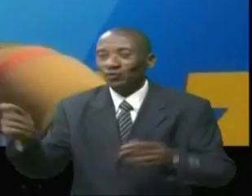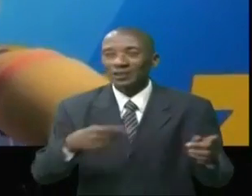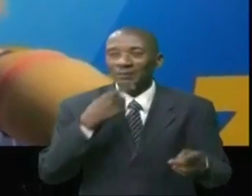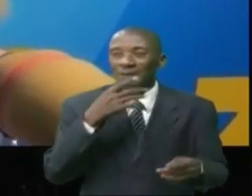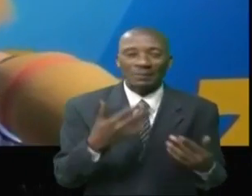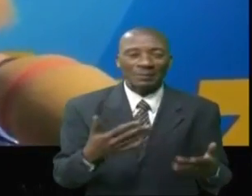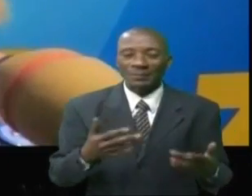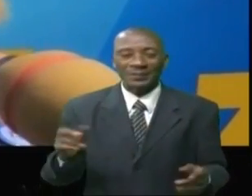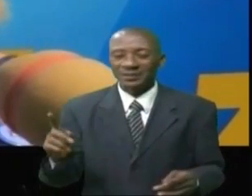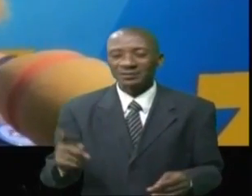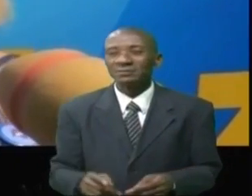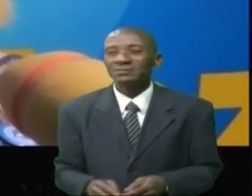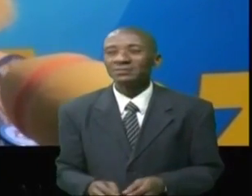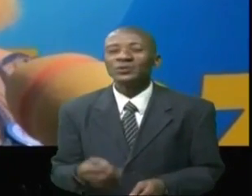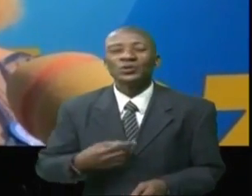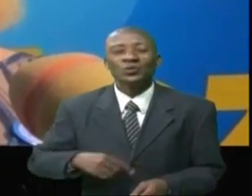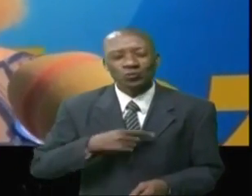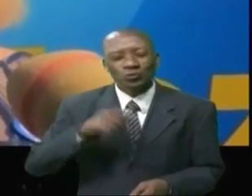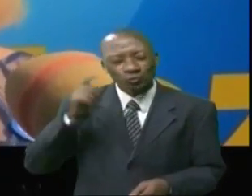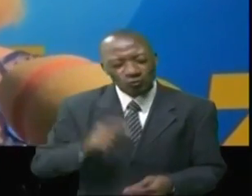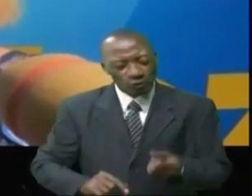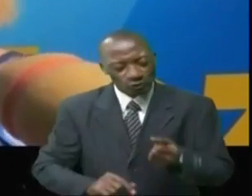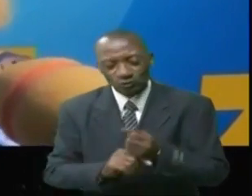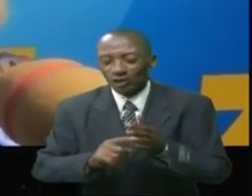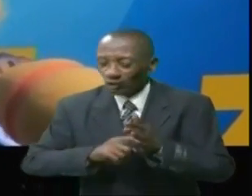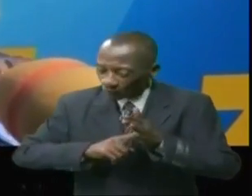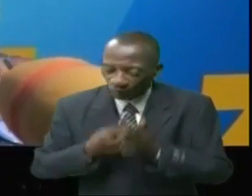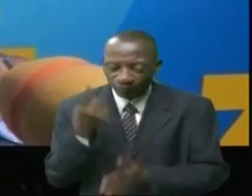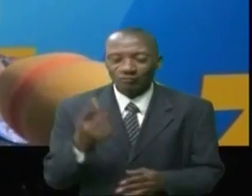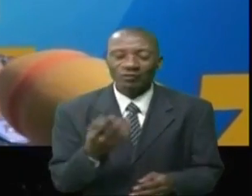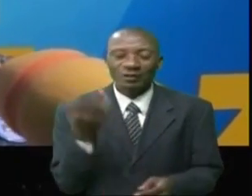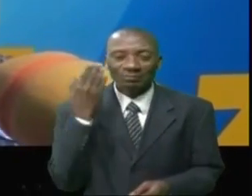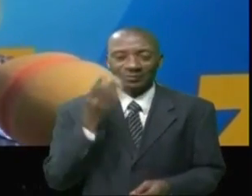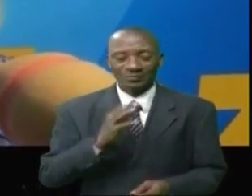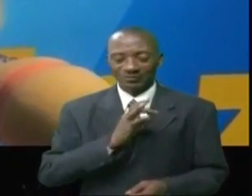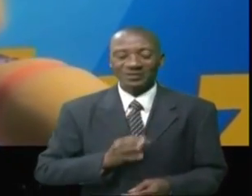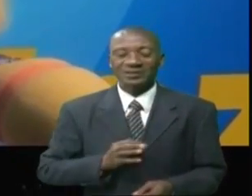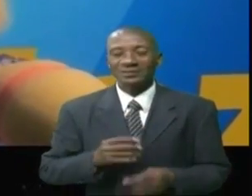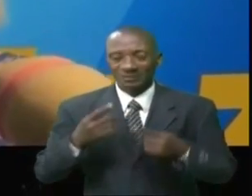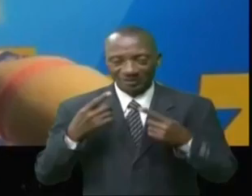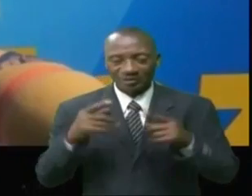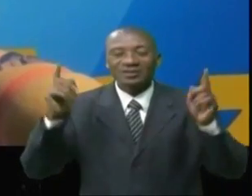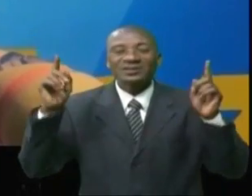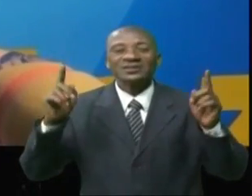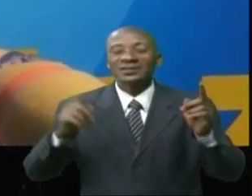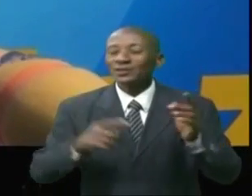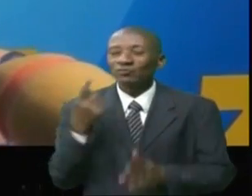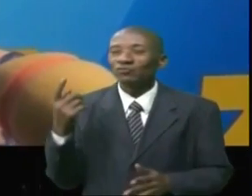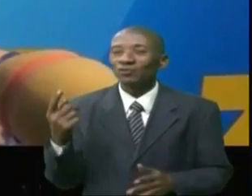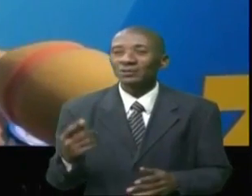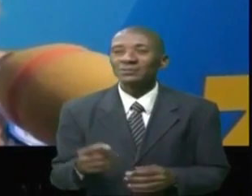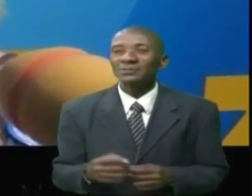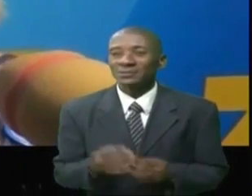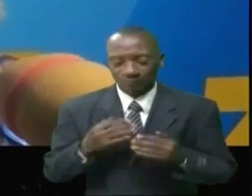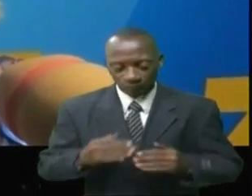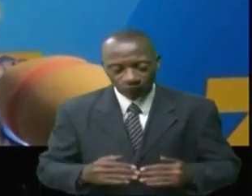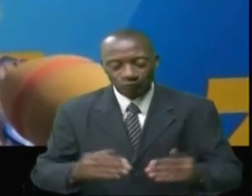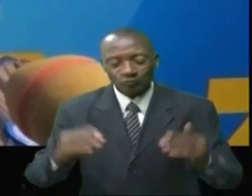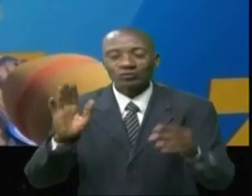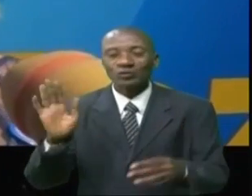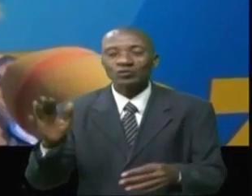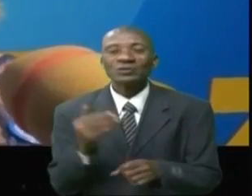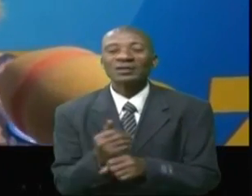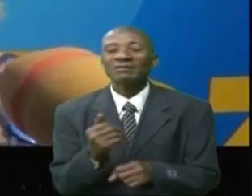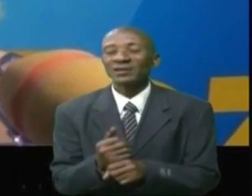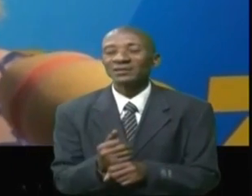majorité, reconnu, accepté de reconduire par nos voix des urnes le président de la République